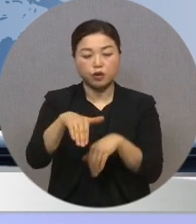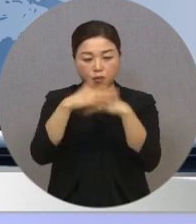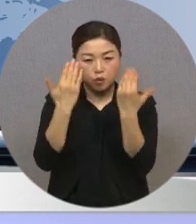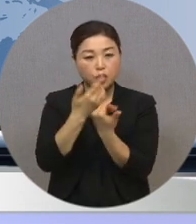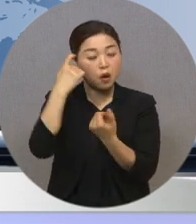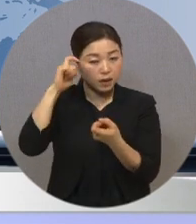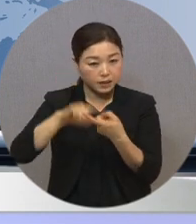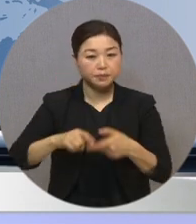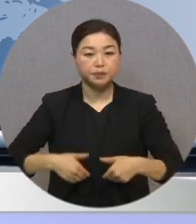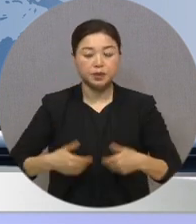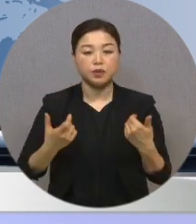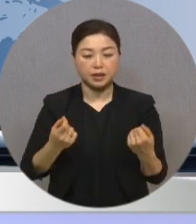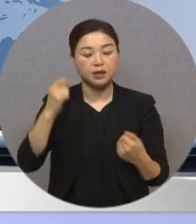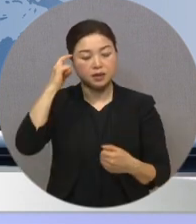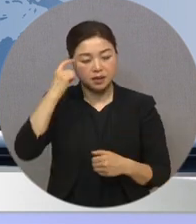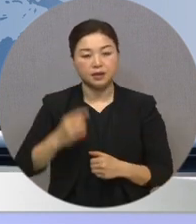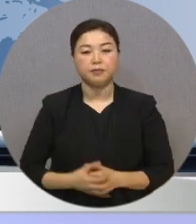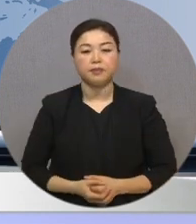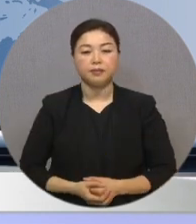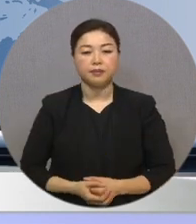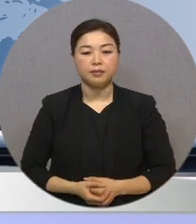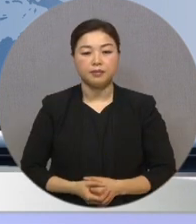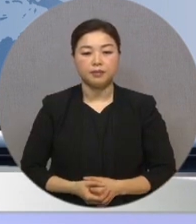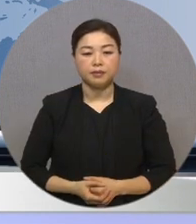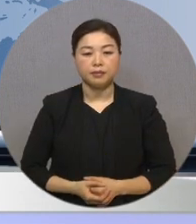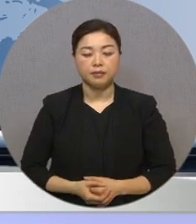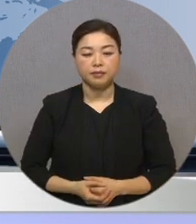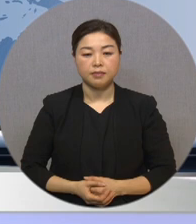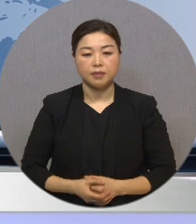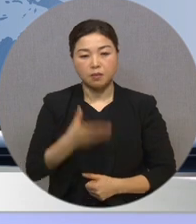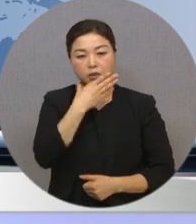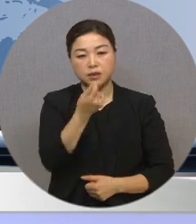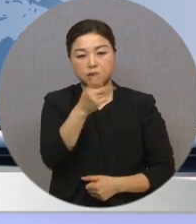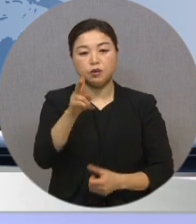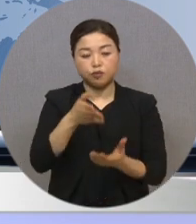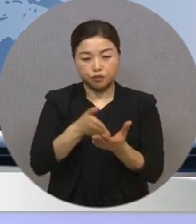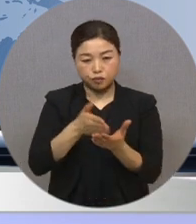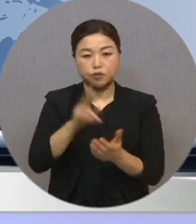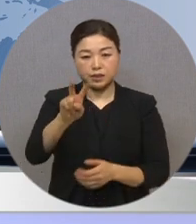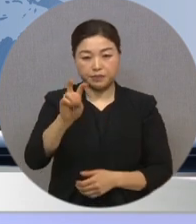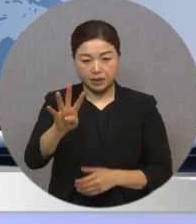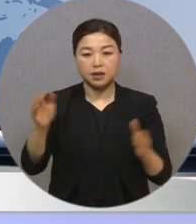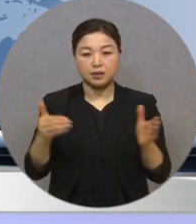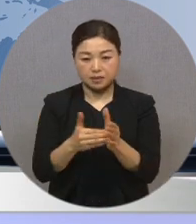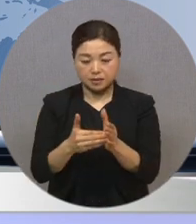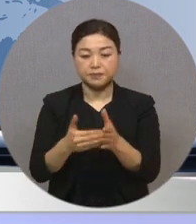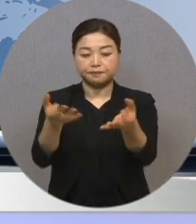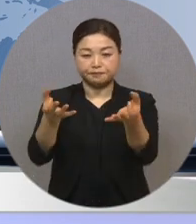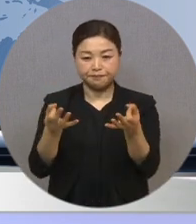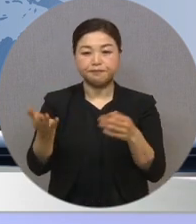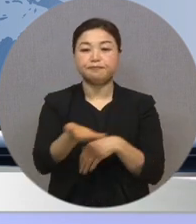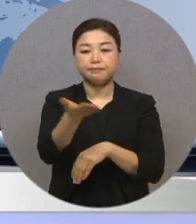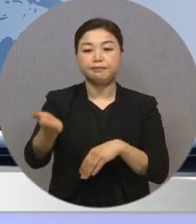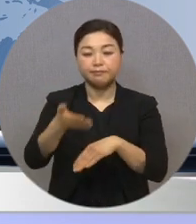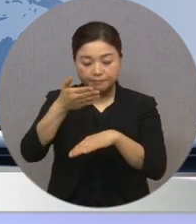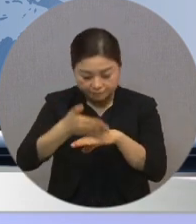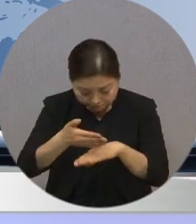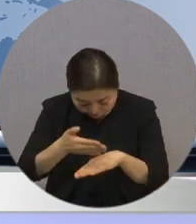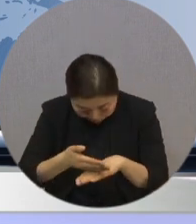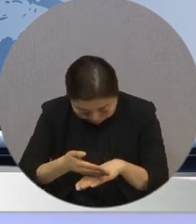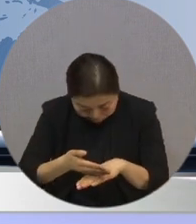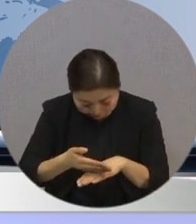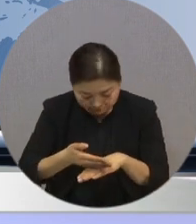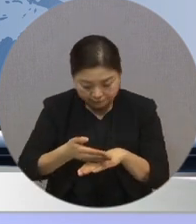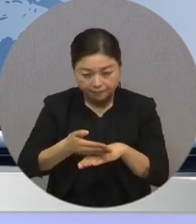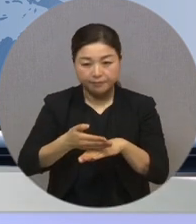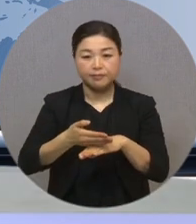관심이 요구되는 부분이 아닐까 싶습니다 이상 WBC 복지 tv 뉴스 24 마칩니다 시청해 주신 여러분